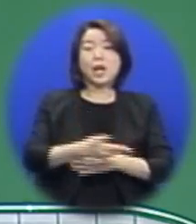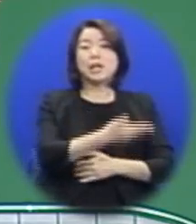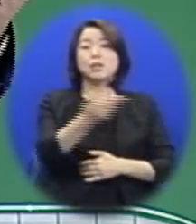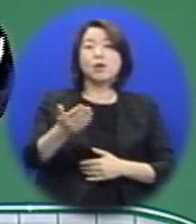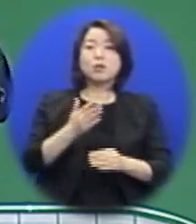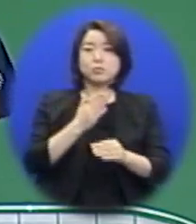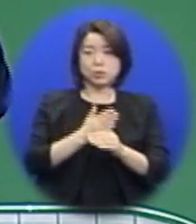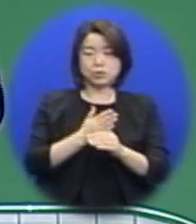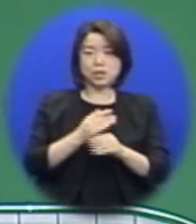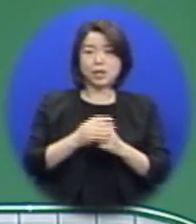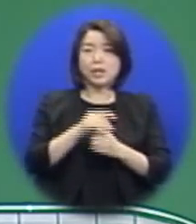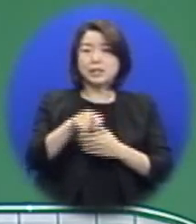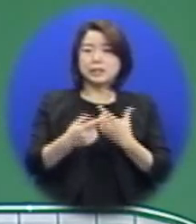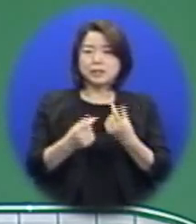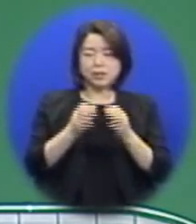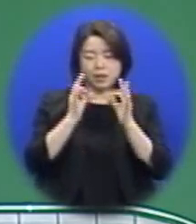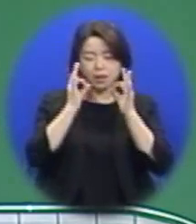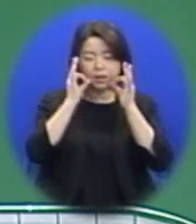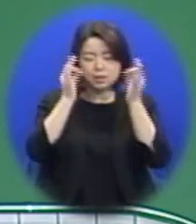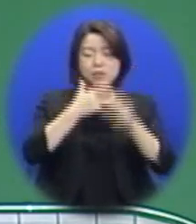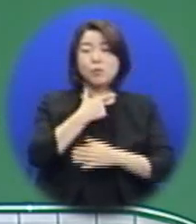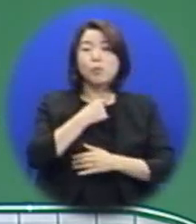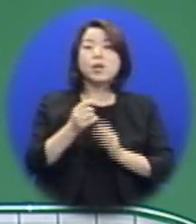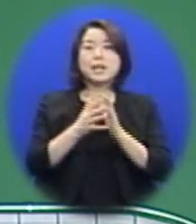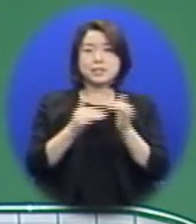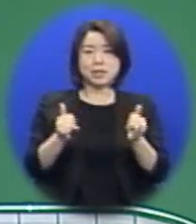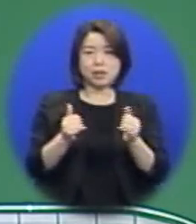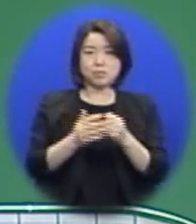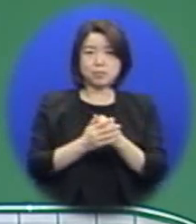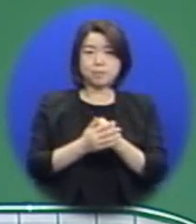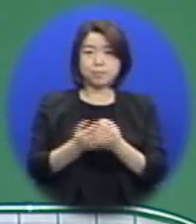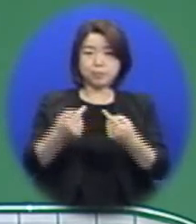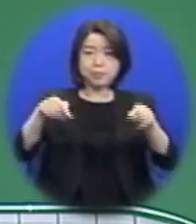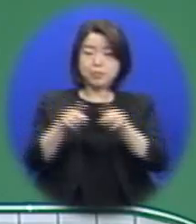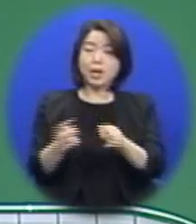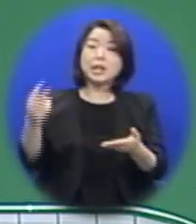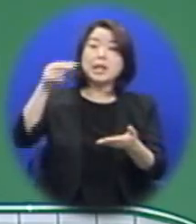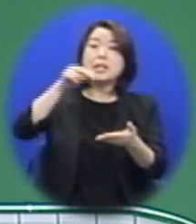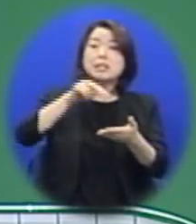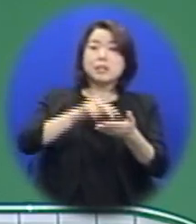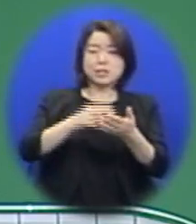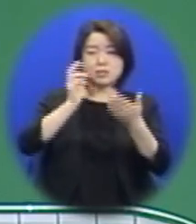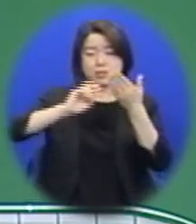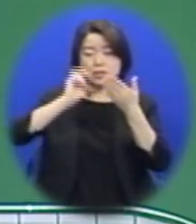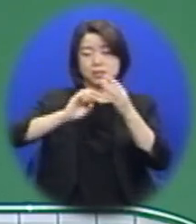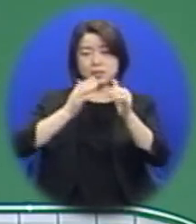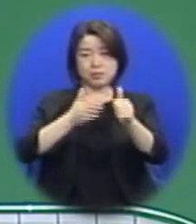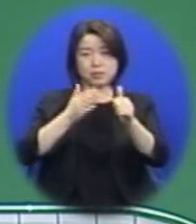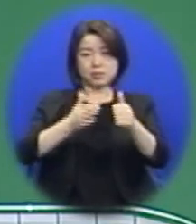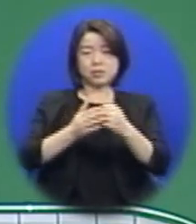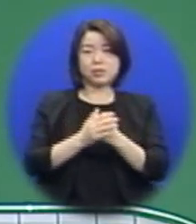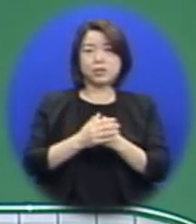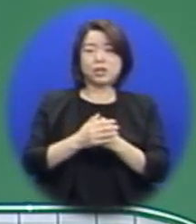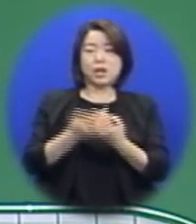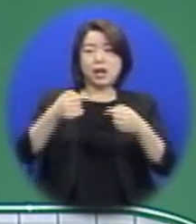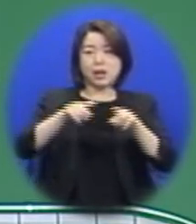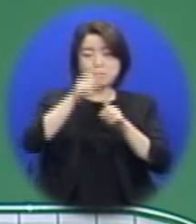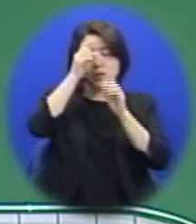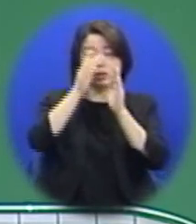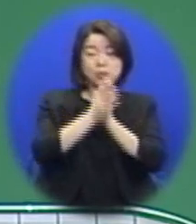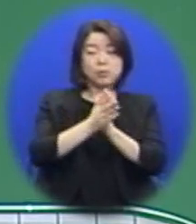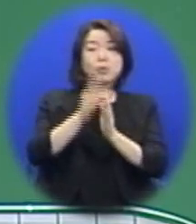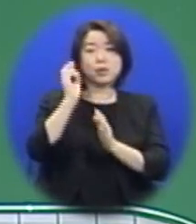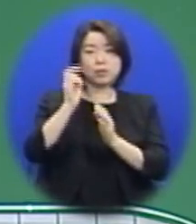중에 그렇게 간절히 갈망하는 분들은 함께 일어나서 찬양하시기 바랍니다. 그리고 우리 같이